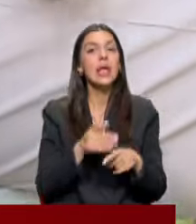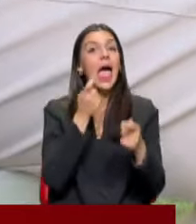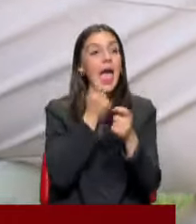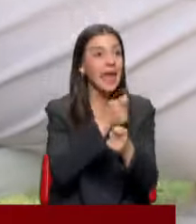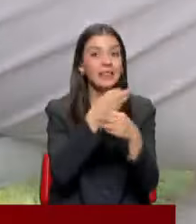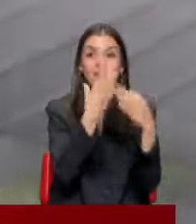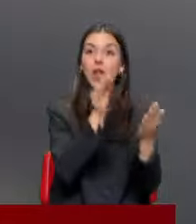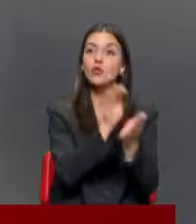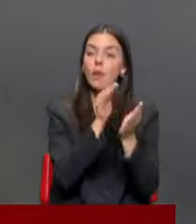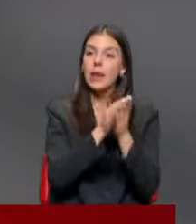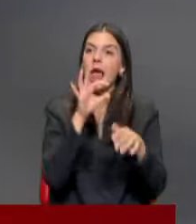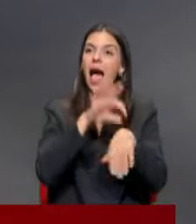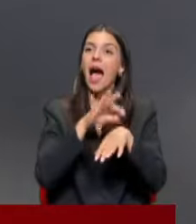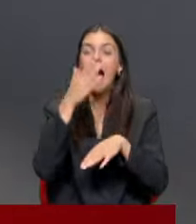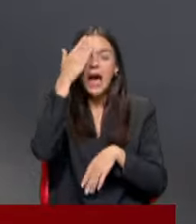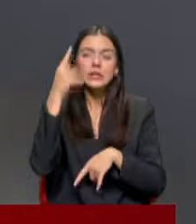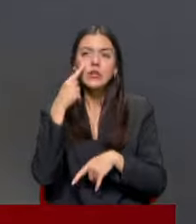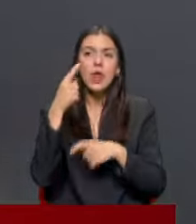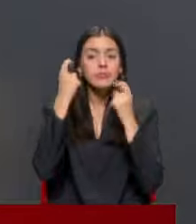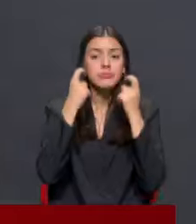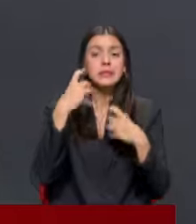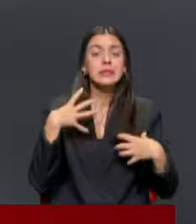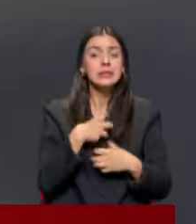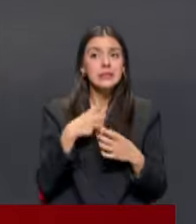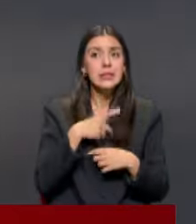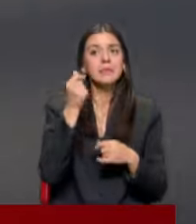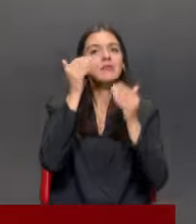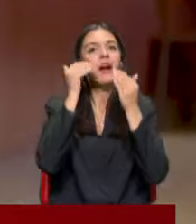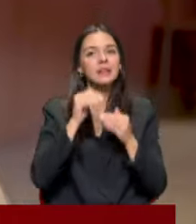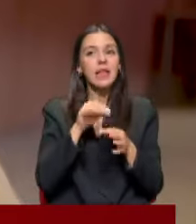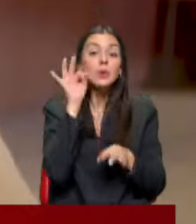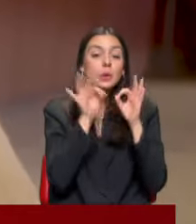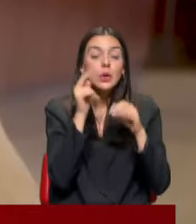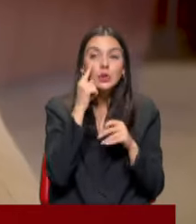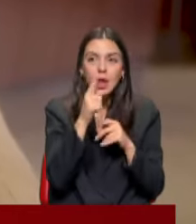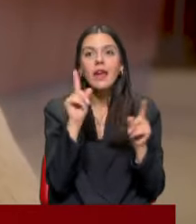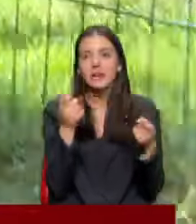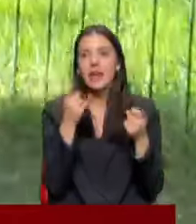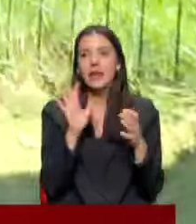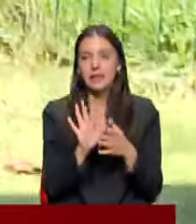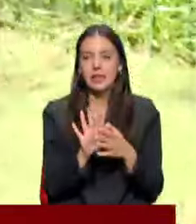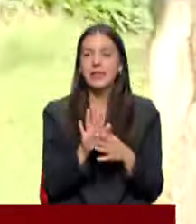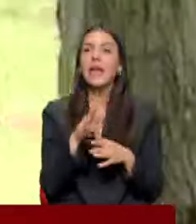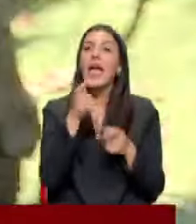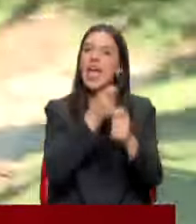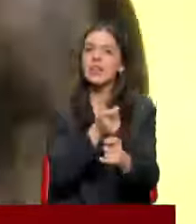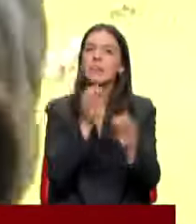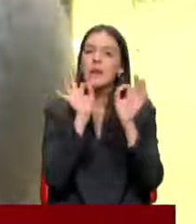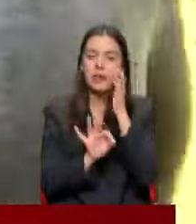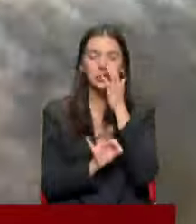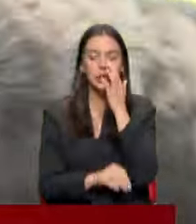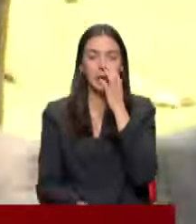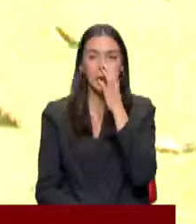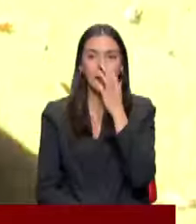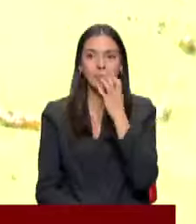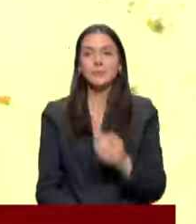Eğitilen köpeklerin hastaların kaygılarını, endişelerini azalttığı ölçümlerle de tespit edildi. Eğitimler başladı. Gel hadi